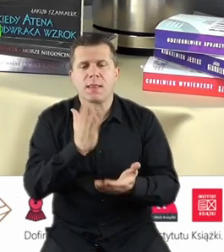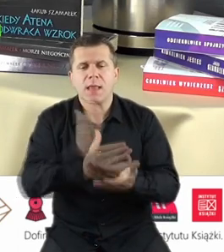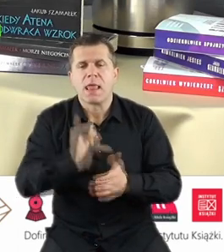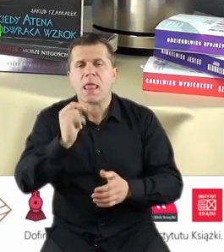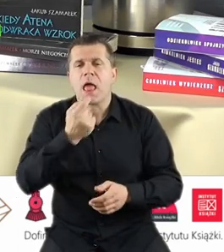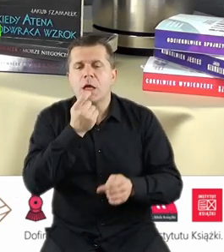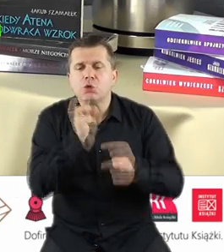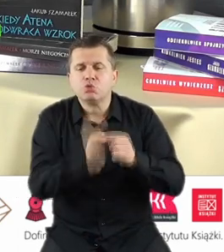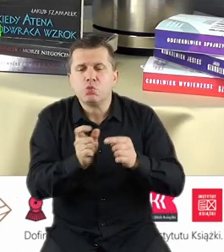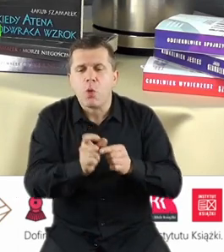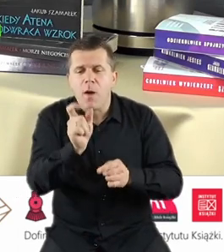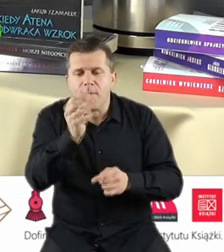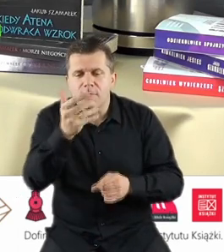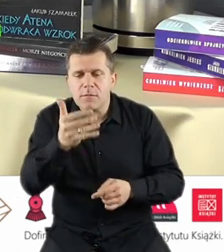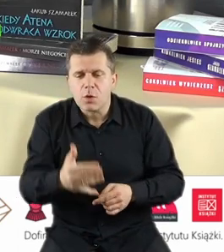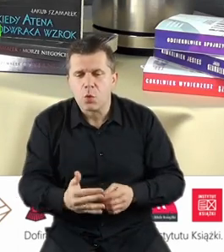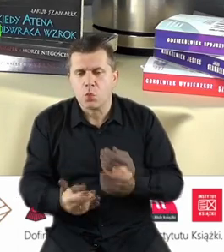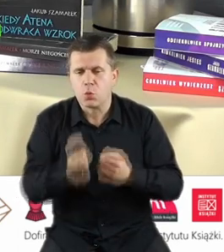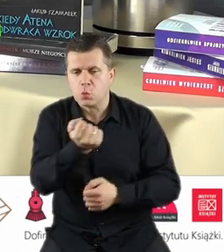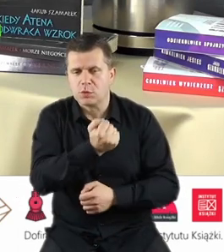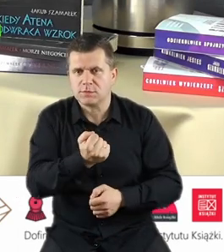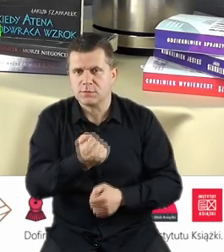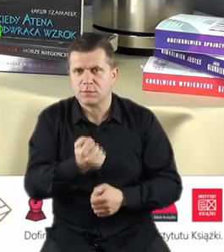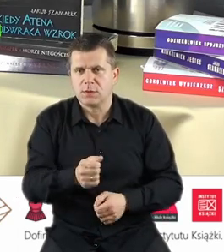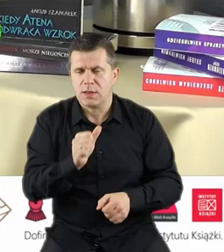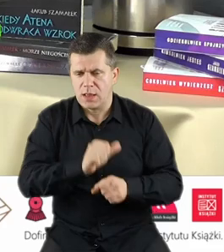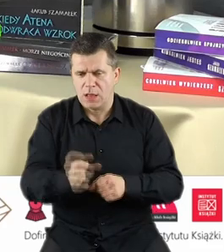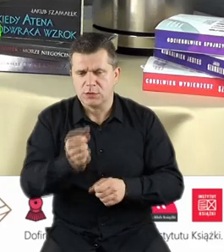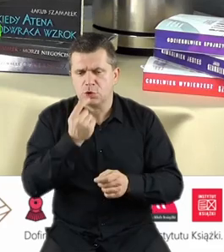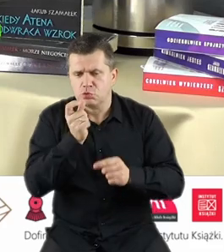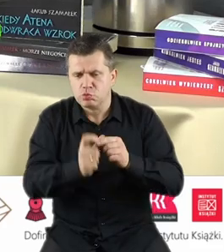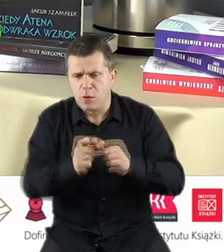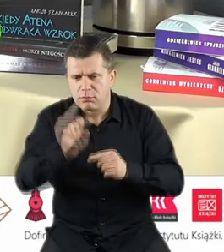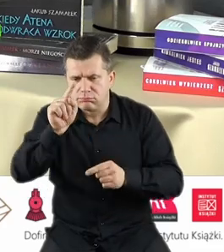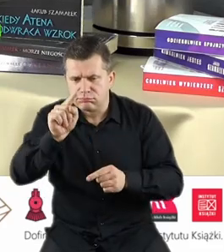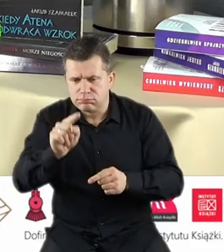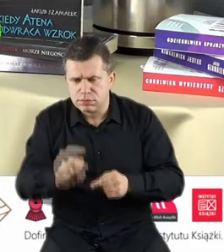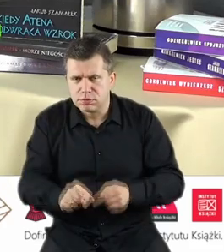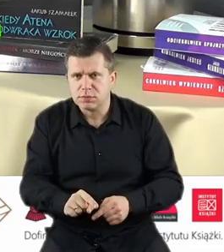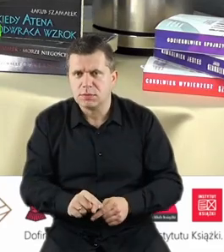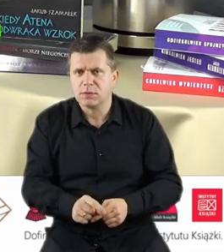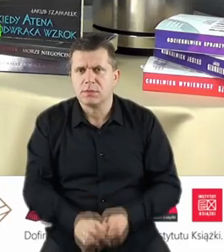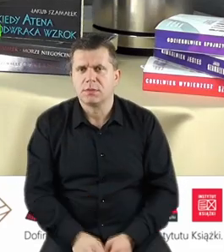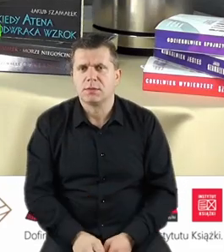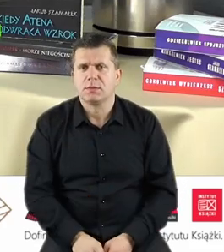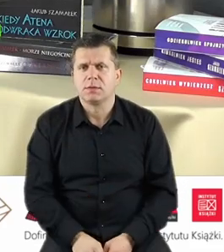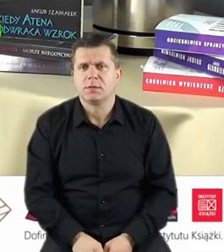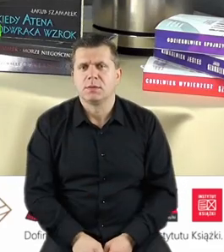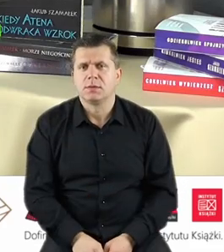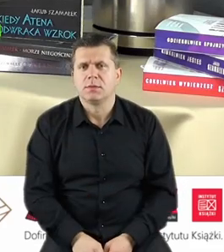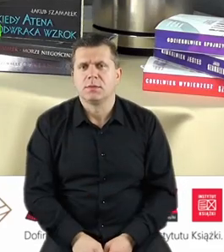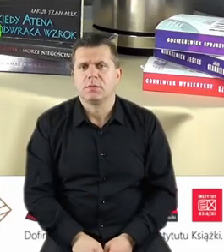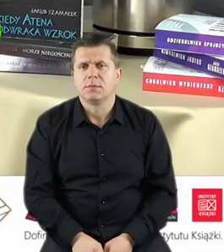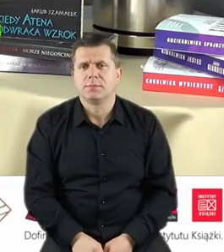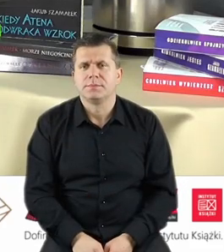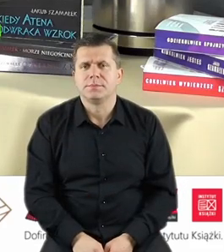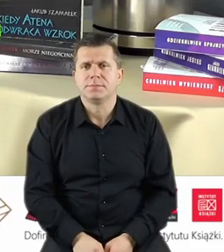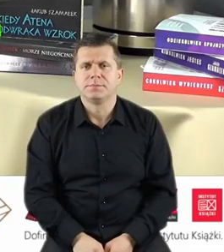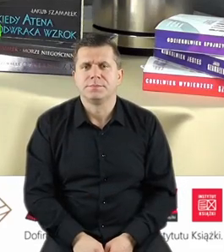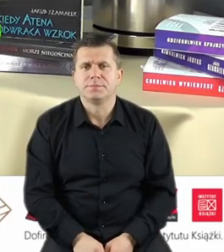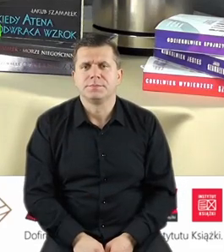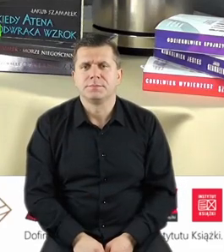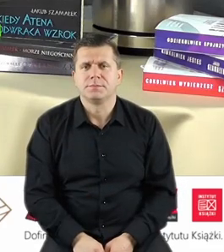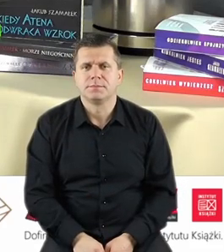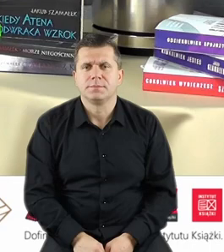używane. Bo się już okazuje, że są pewne słowa, które się korelują z tym, że pożyczka jest spłacana, bo na przykład jak jest w takim dokumencie